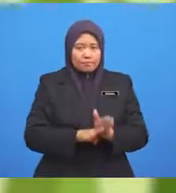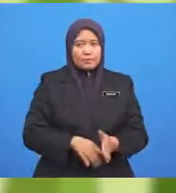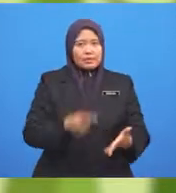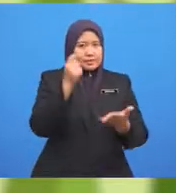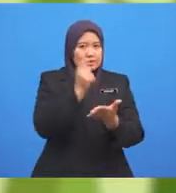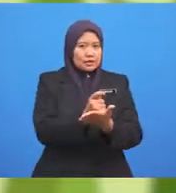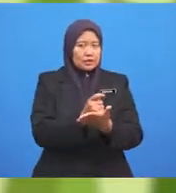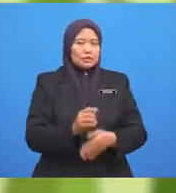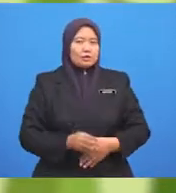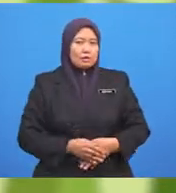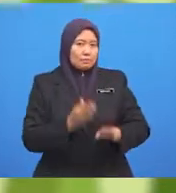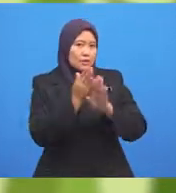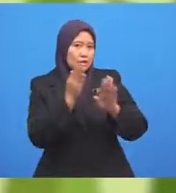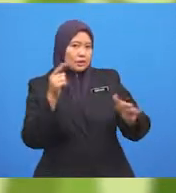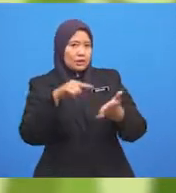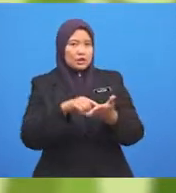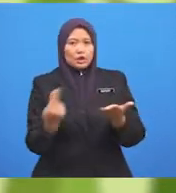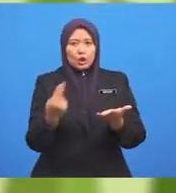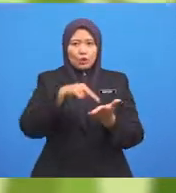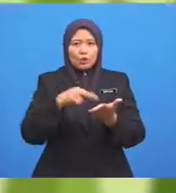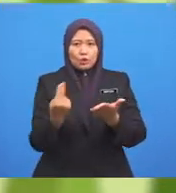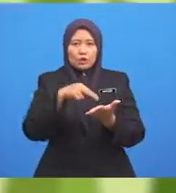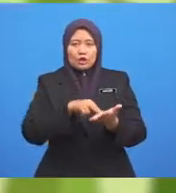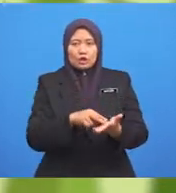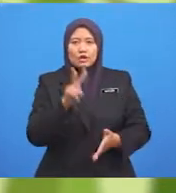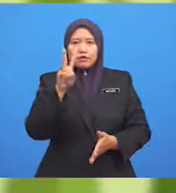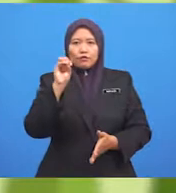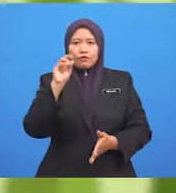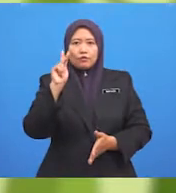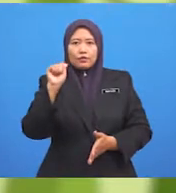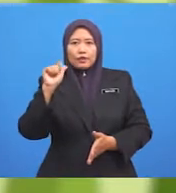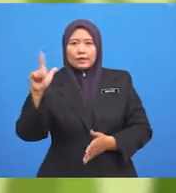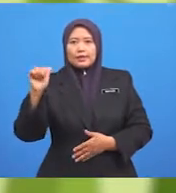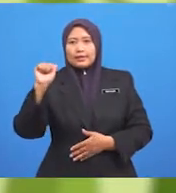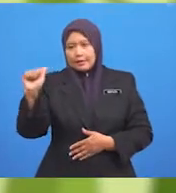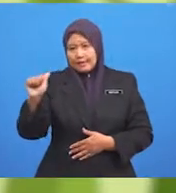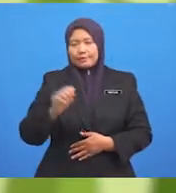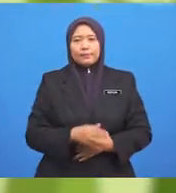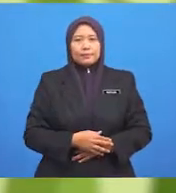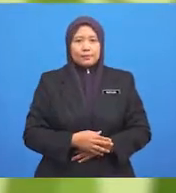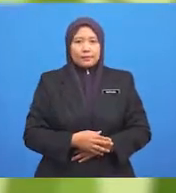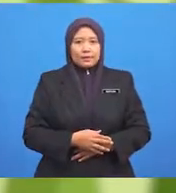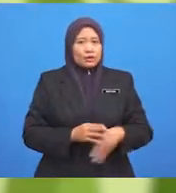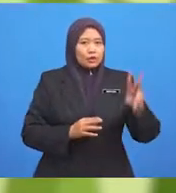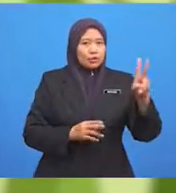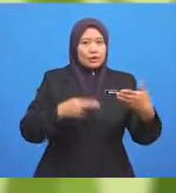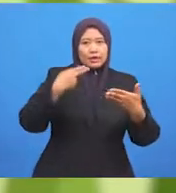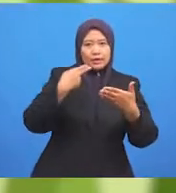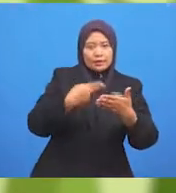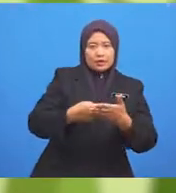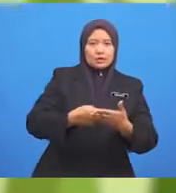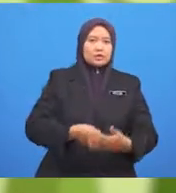ini mempunyai perulangan vokal A. Kedua, hingga sampai ke